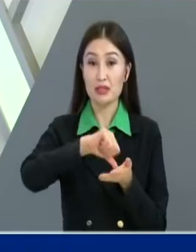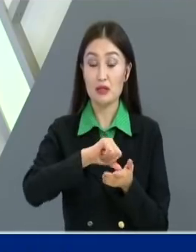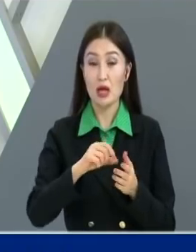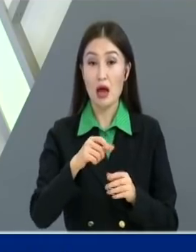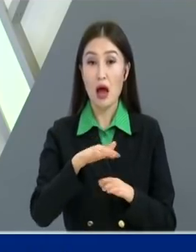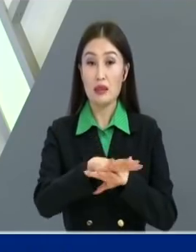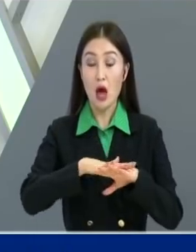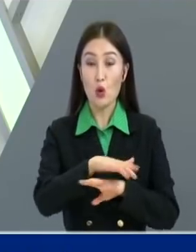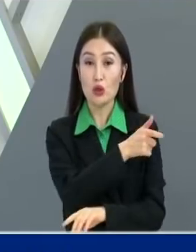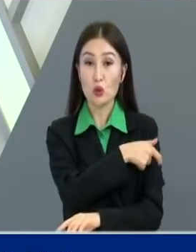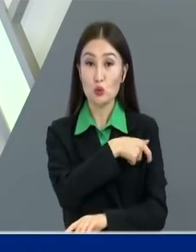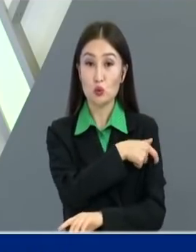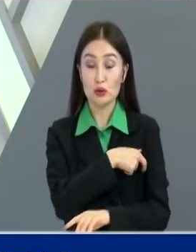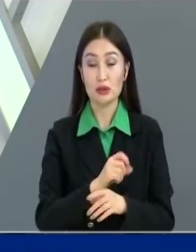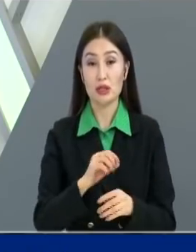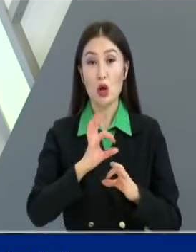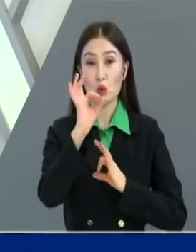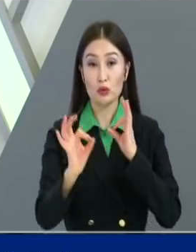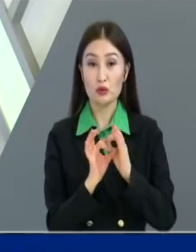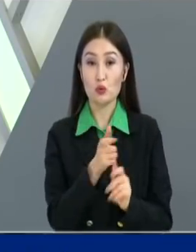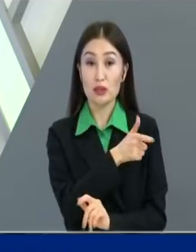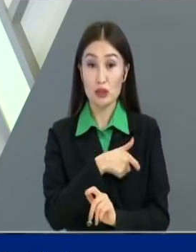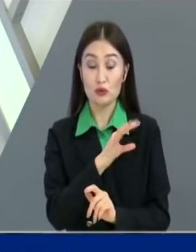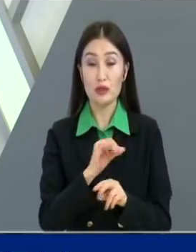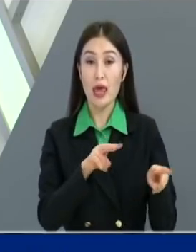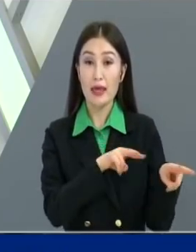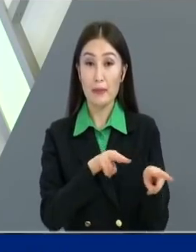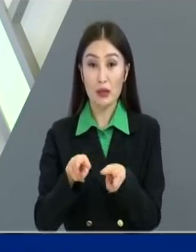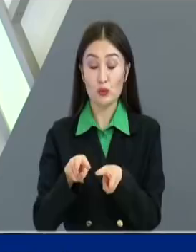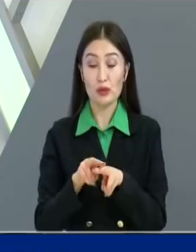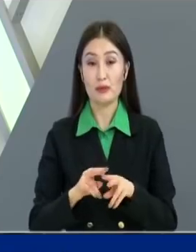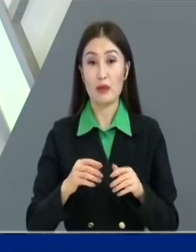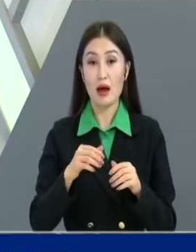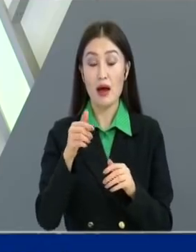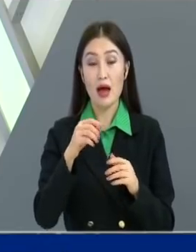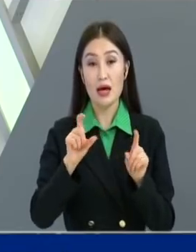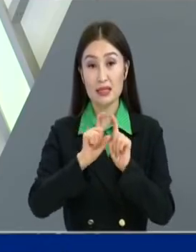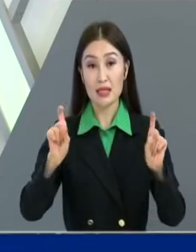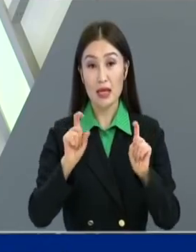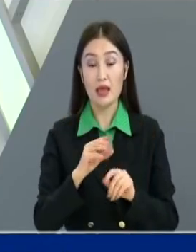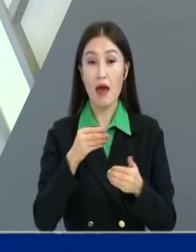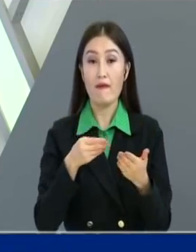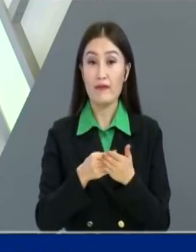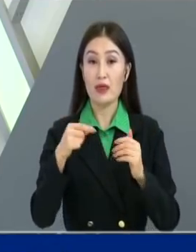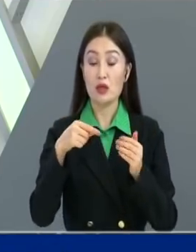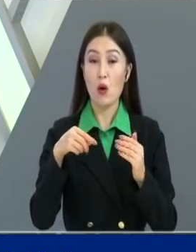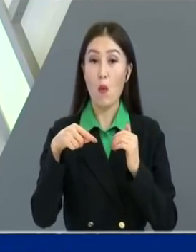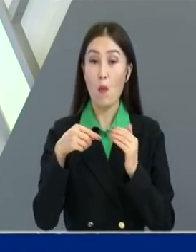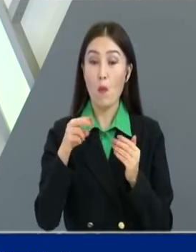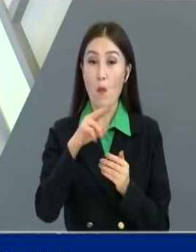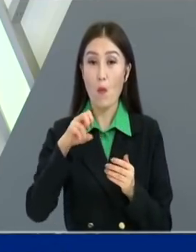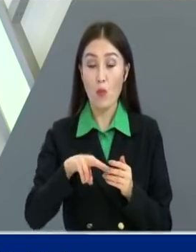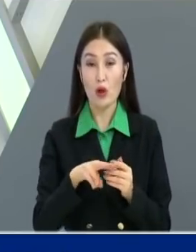народных дружин осуществляется круглосуточное дежурство и патрулирование периметра здания ГСБЭП. Финпол призывает не поддаваться